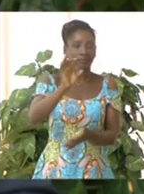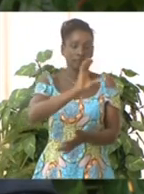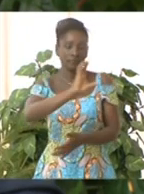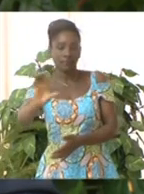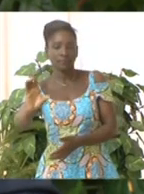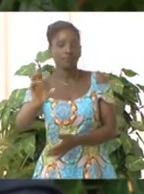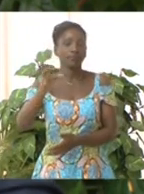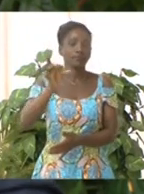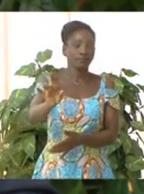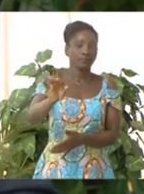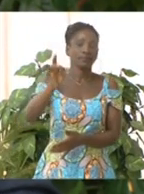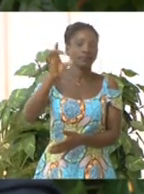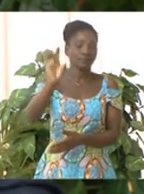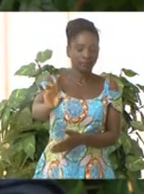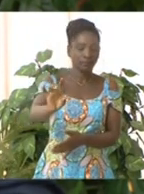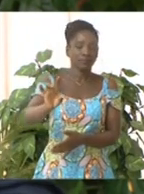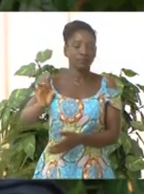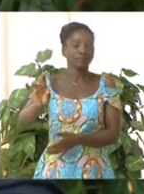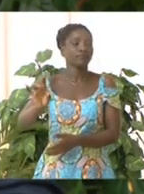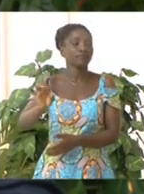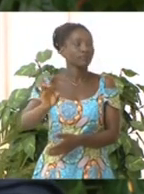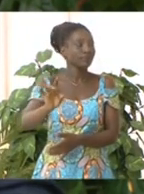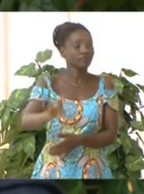15988 voix, soit